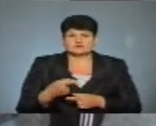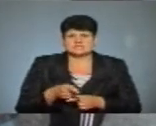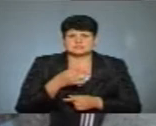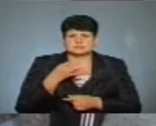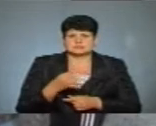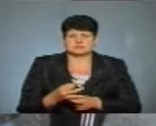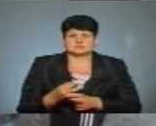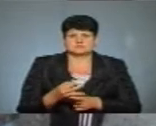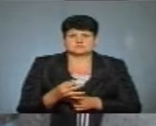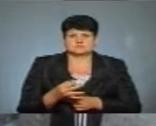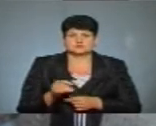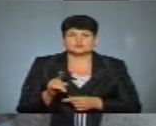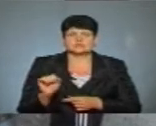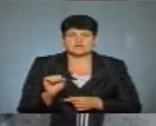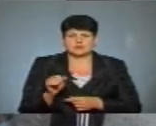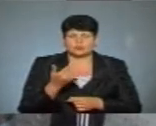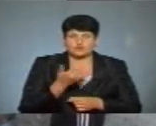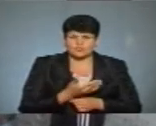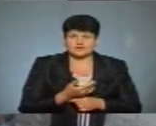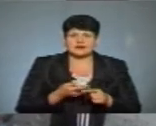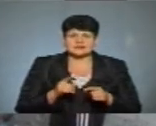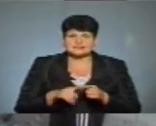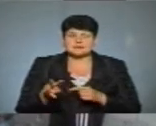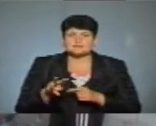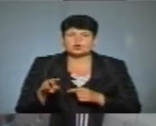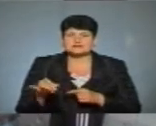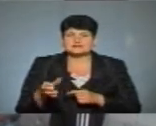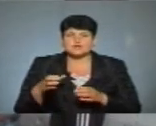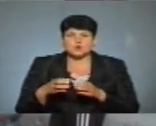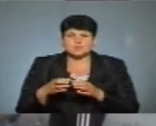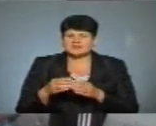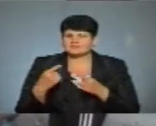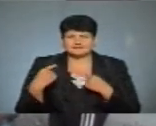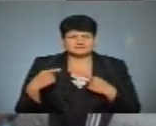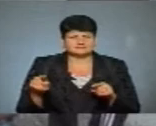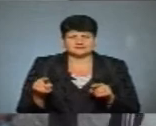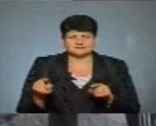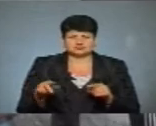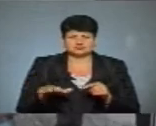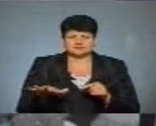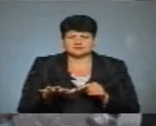на протест в Теребовлі, а це Миколаївська громада не зовсім іншому краї